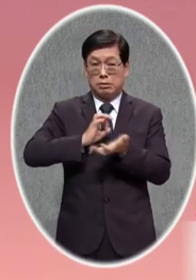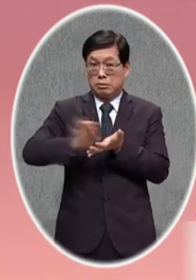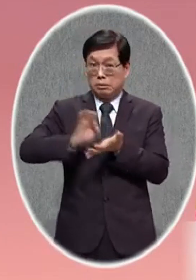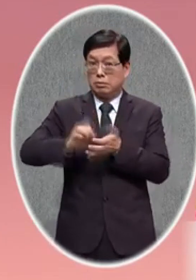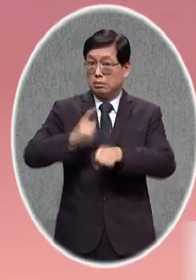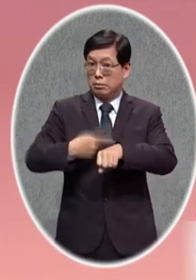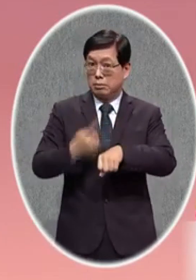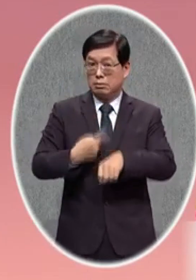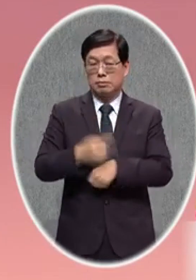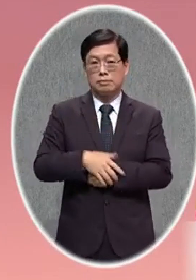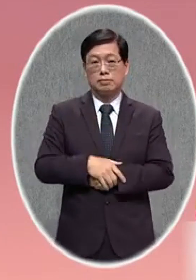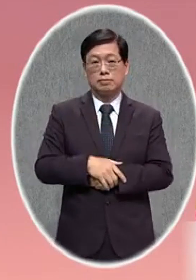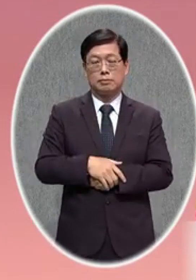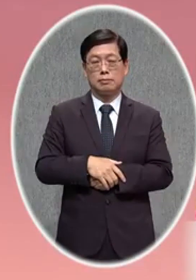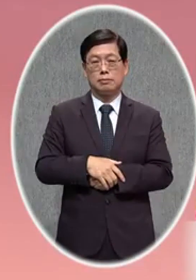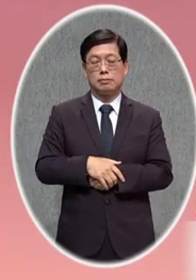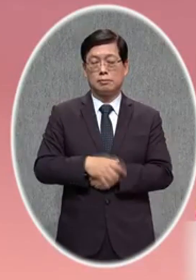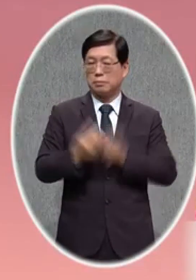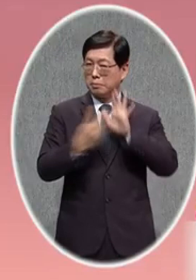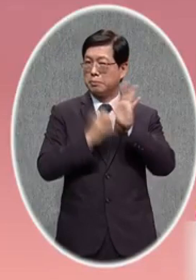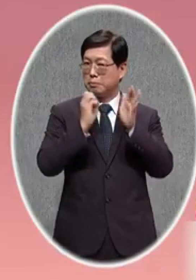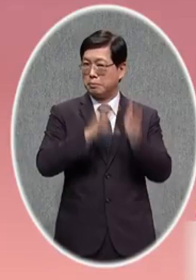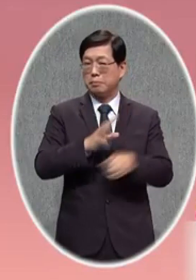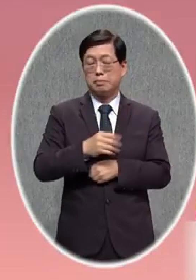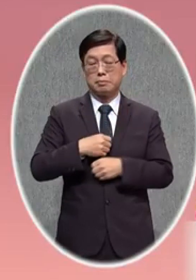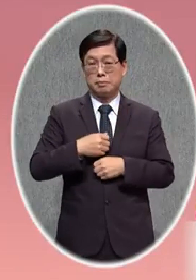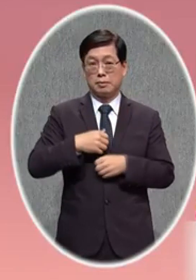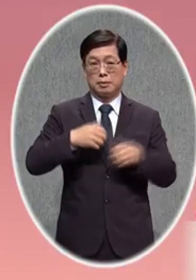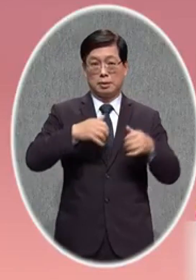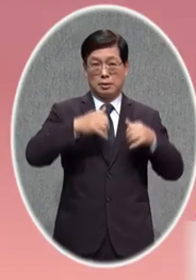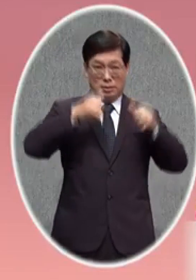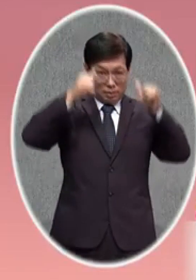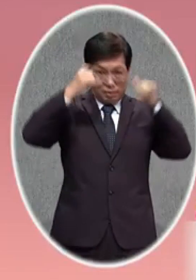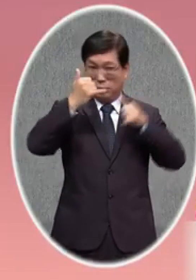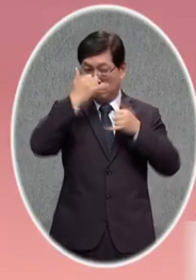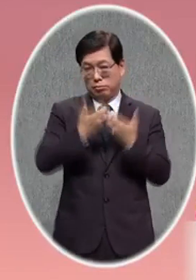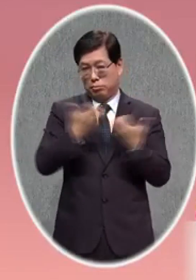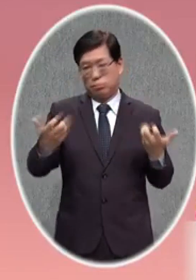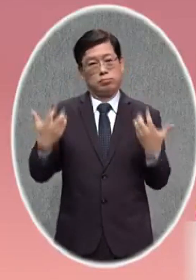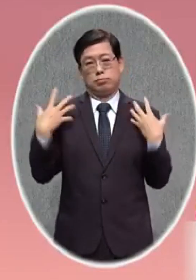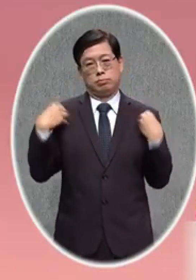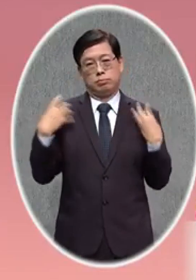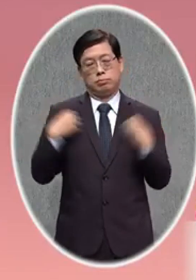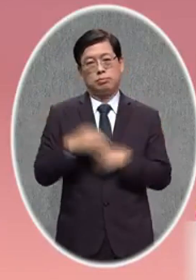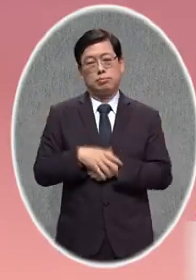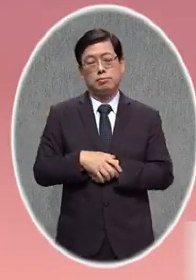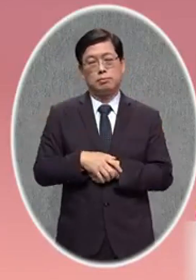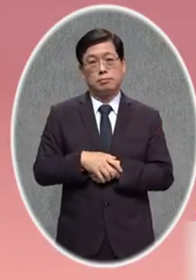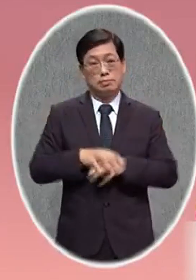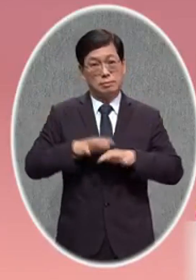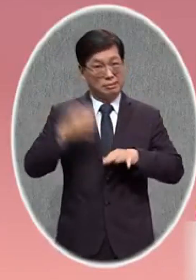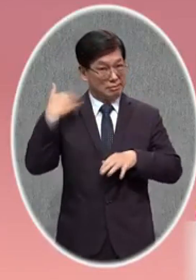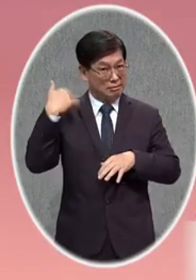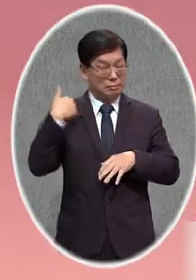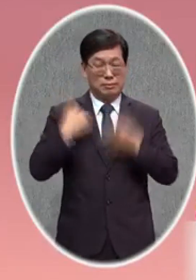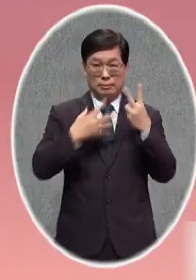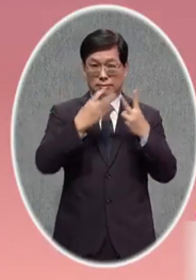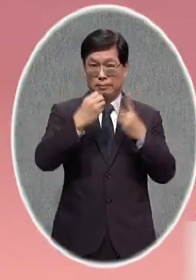习性啊，强调牛猪分离的原则啊。所以呢，当